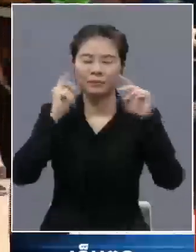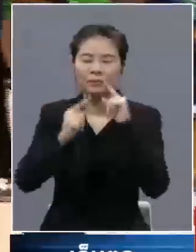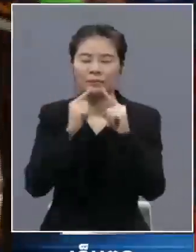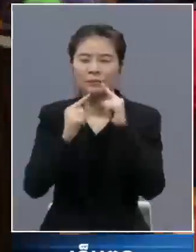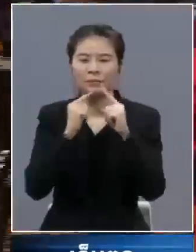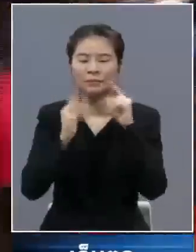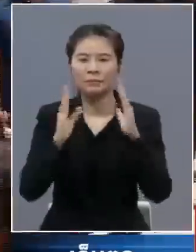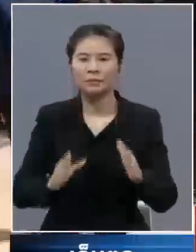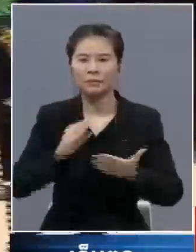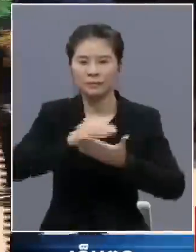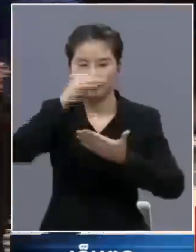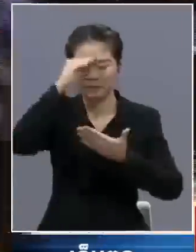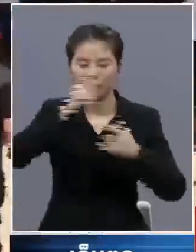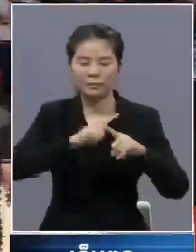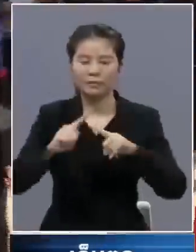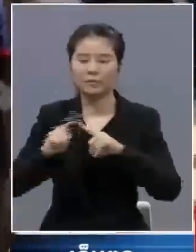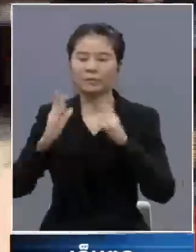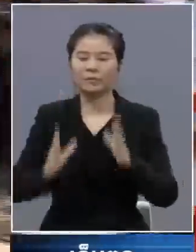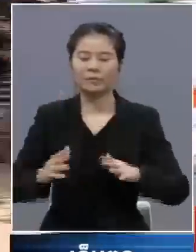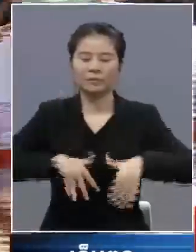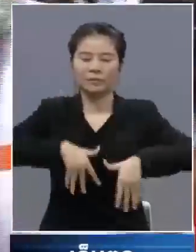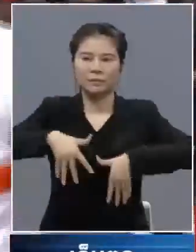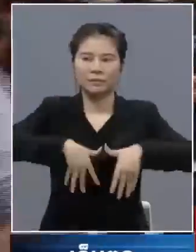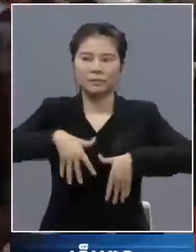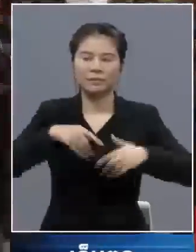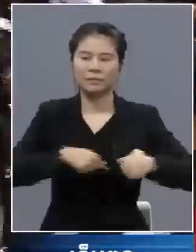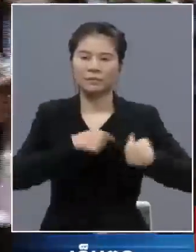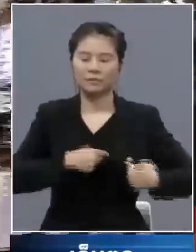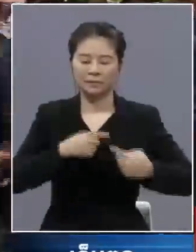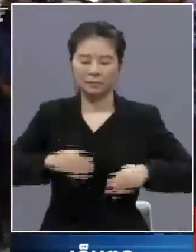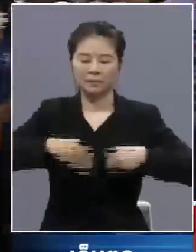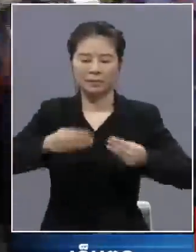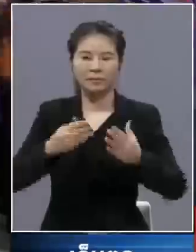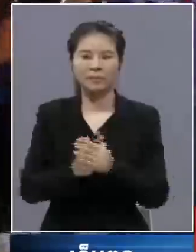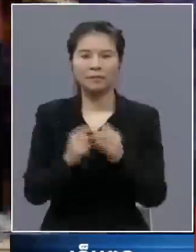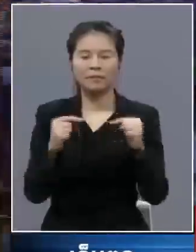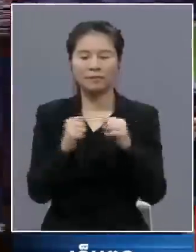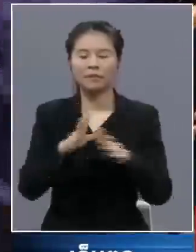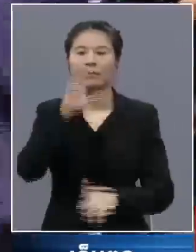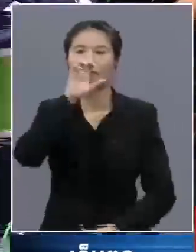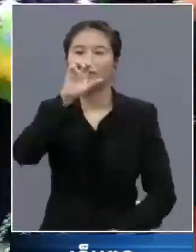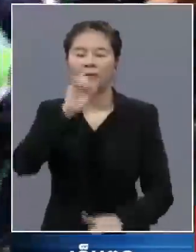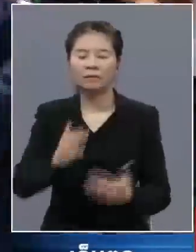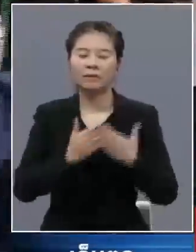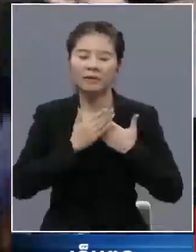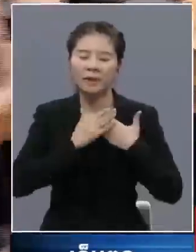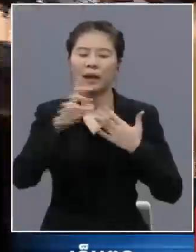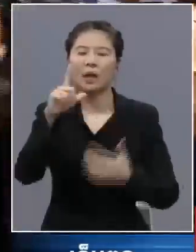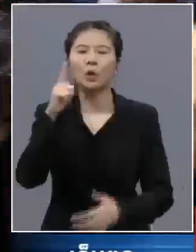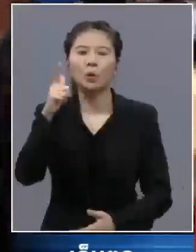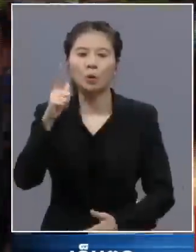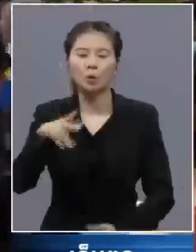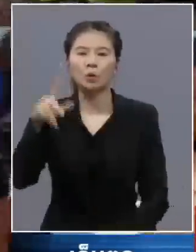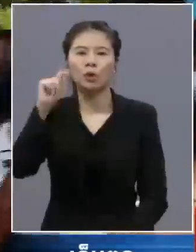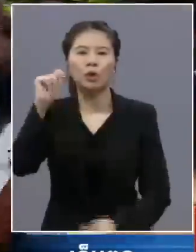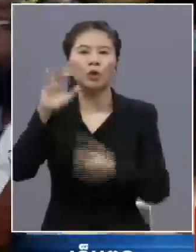เด็กนักเรียนอยู่ก็มีชาวบ้านที่มาให้กำลังใจครับแล้วก็ตะโกนเสียงเรารักลุงตู่เรารักลุงตู่นะครับสำหรับภาร